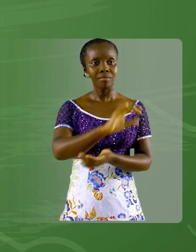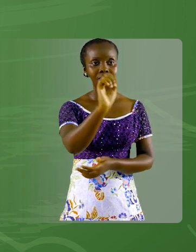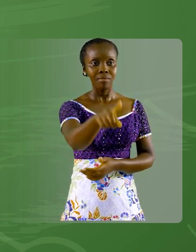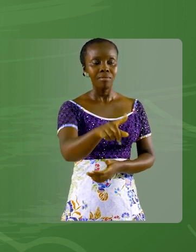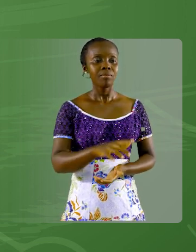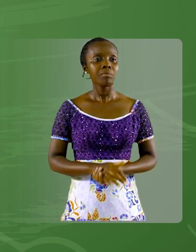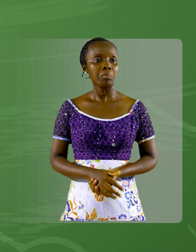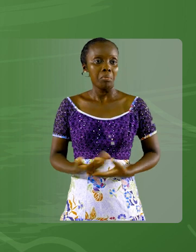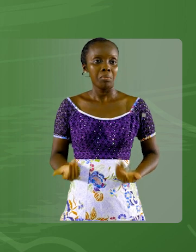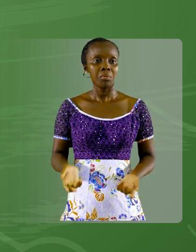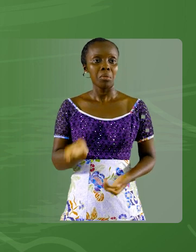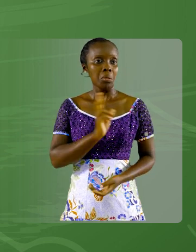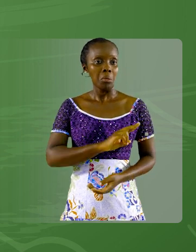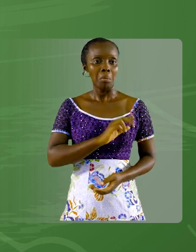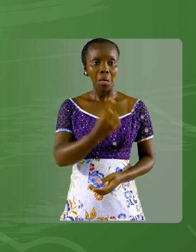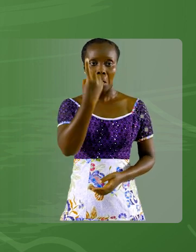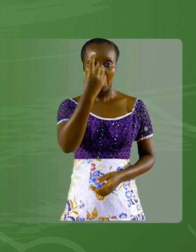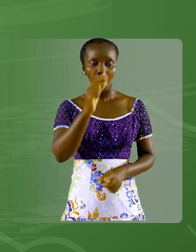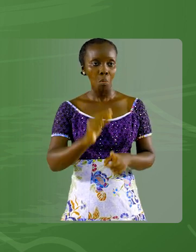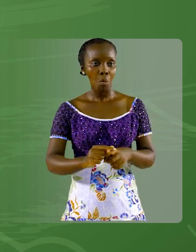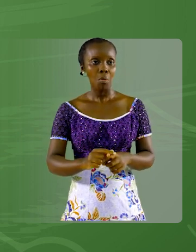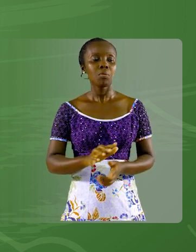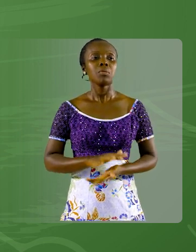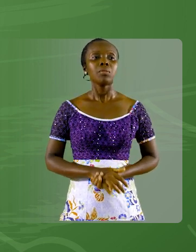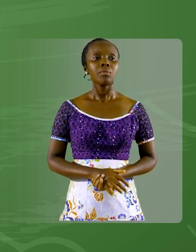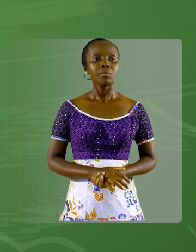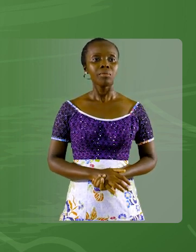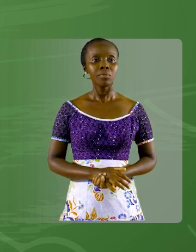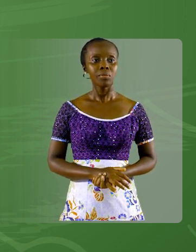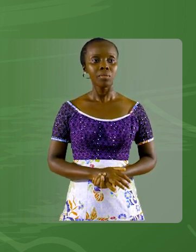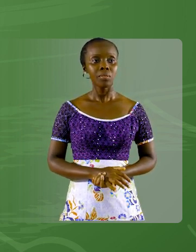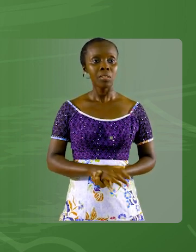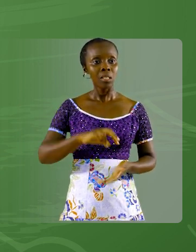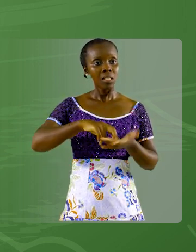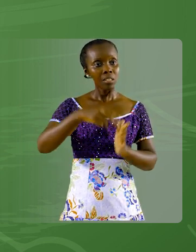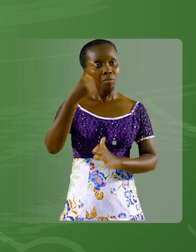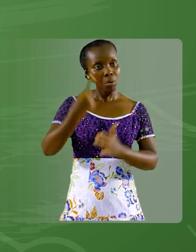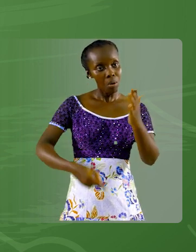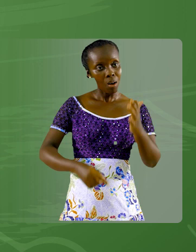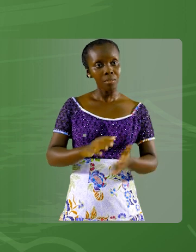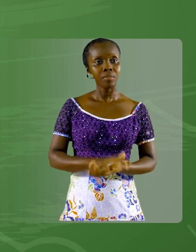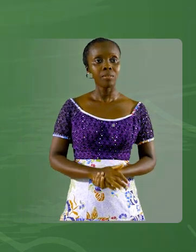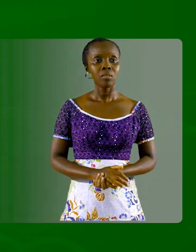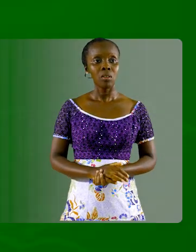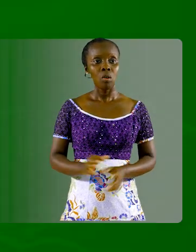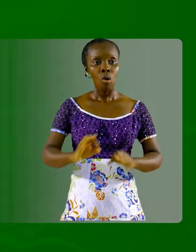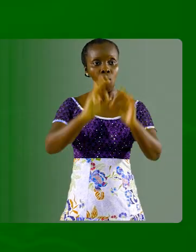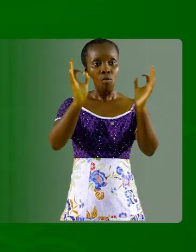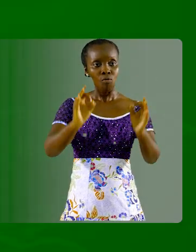Évidemment, il est constitué d'un seul mot. Donc, il est de forme